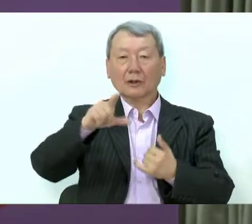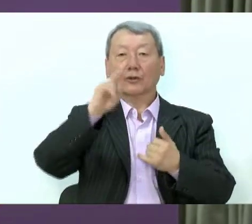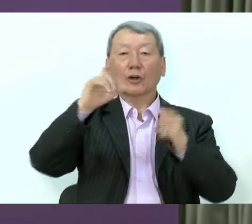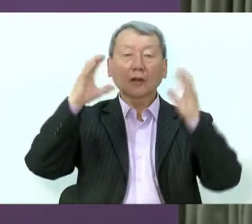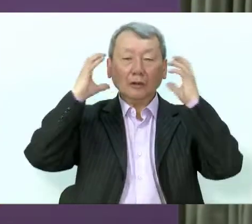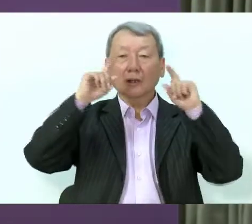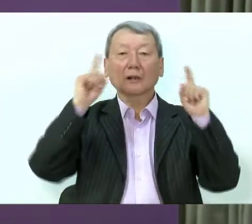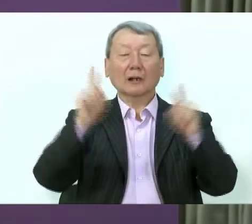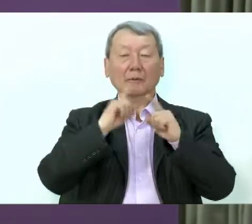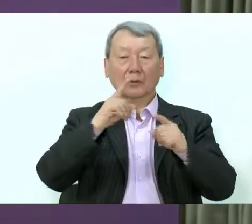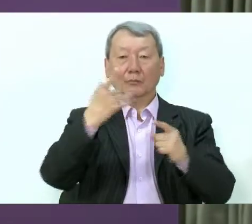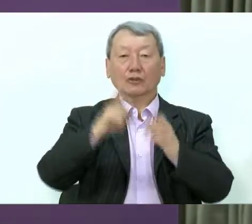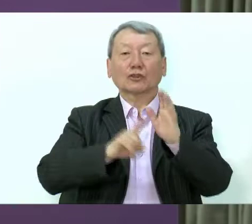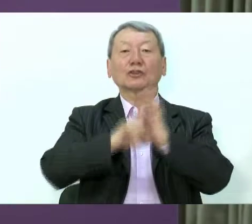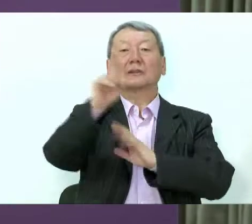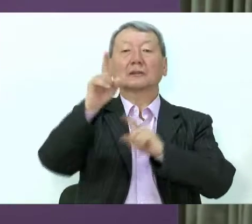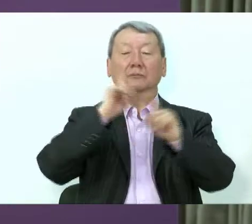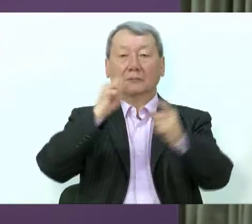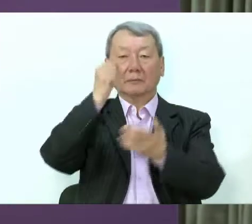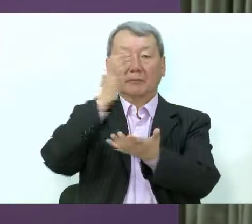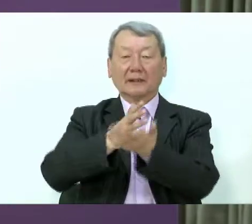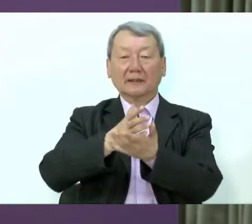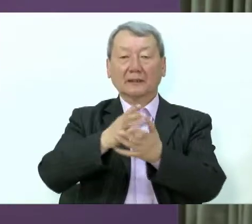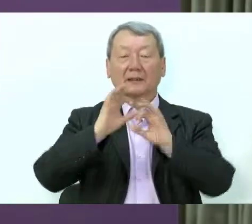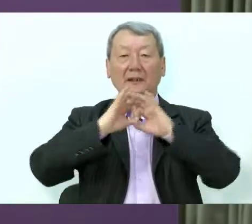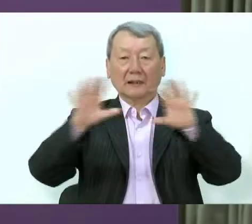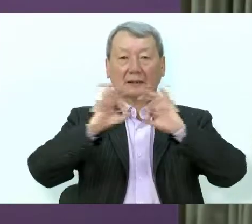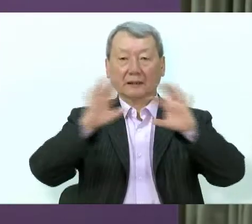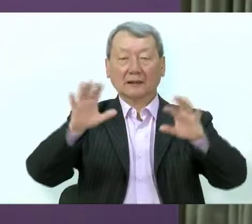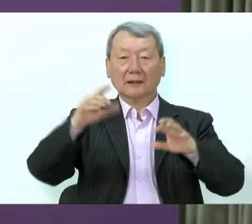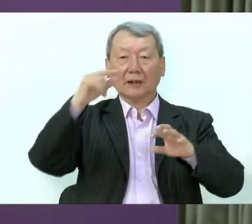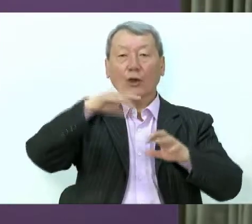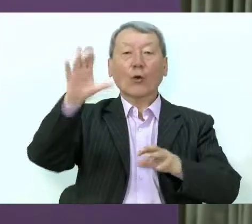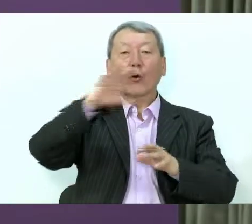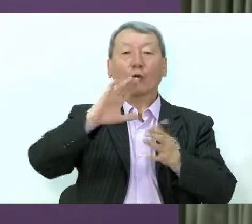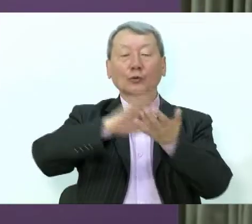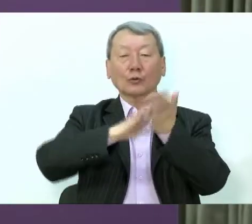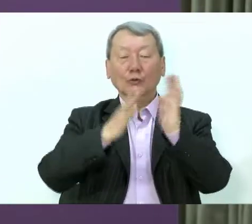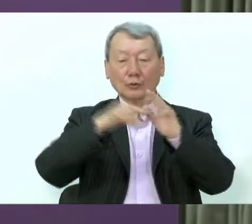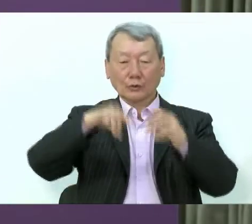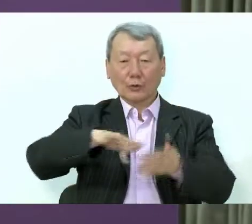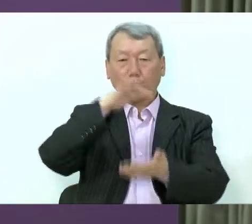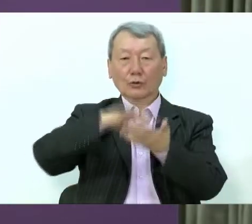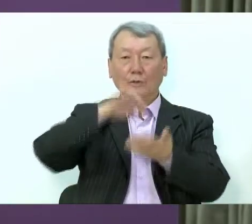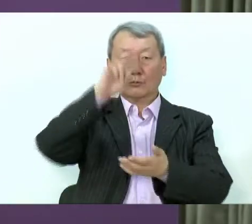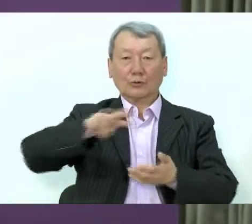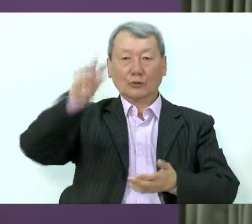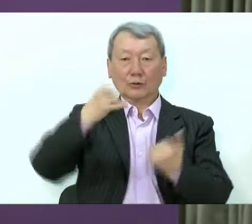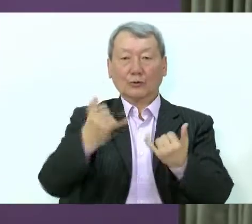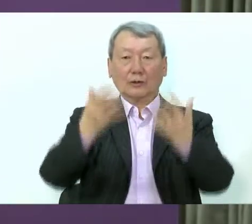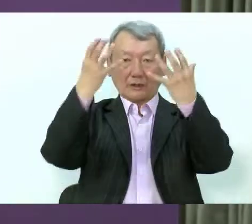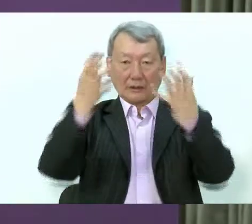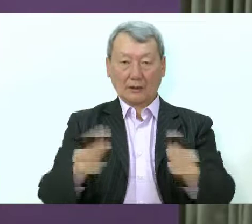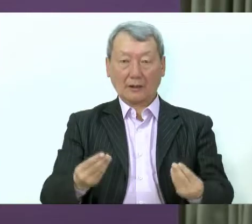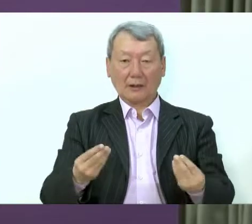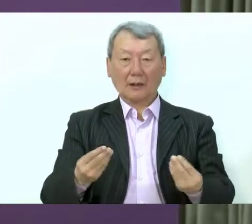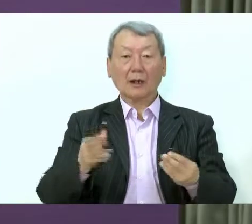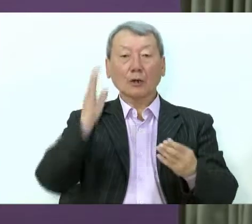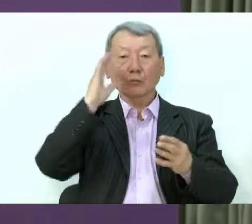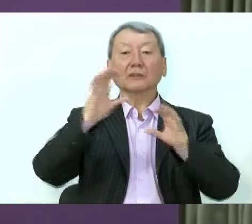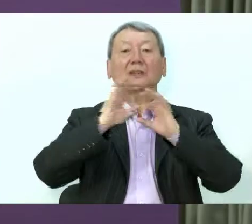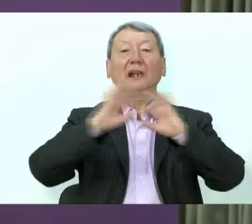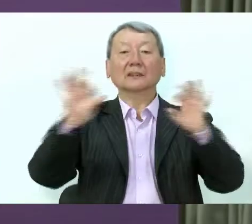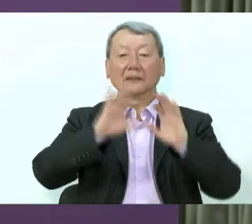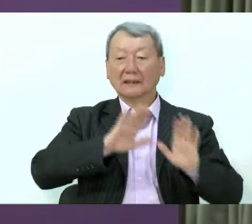Мы начинаем брифинг в пресс-центре республиканского штаба о ситуации в городе Бишкек на сегодняшний день.